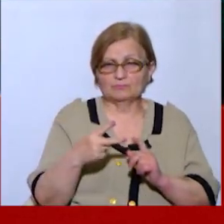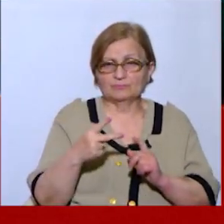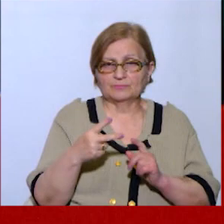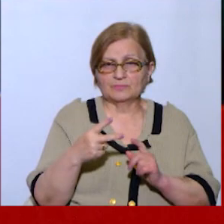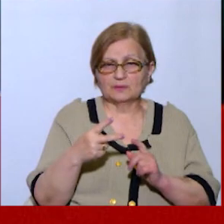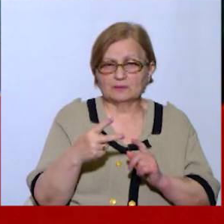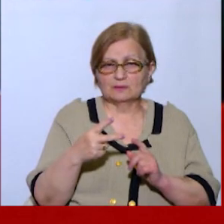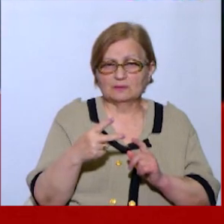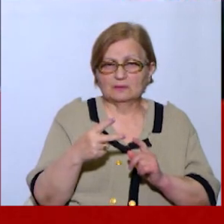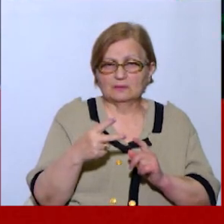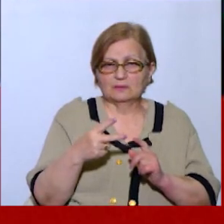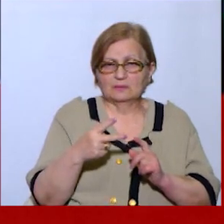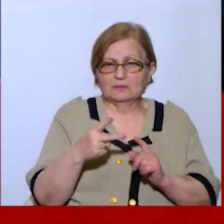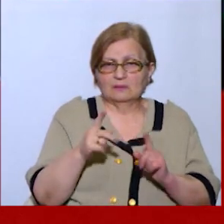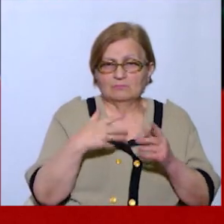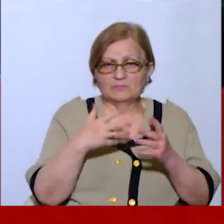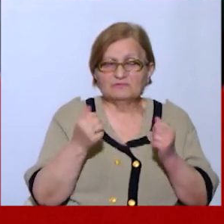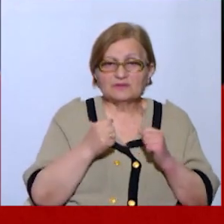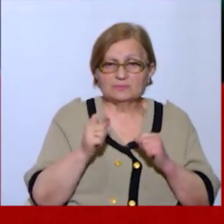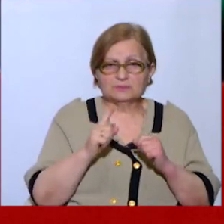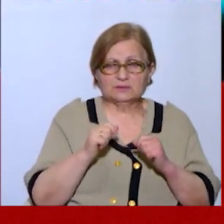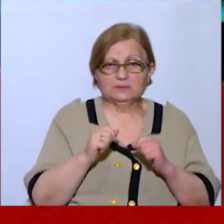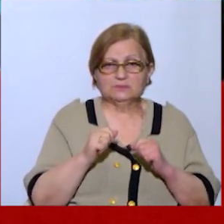რამე, რომ